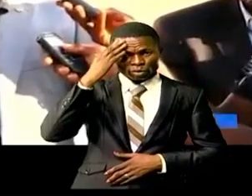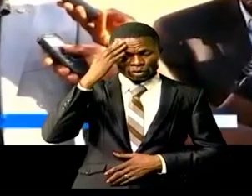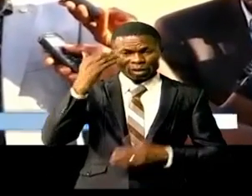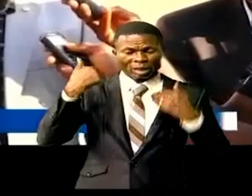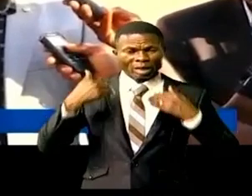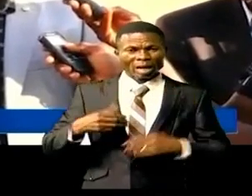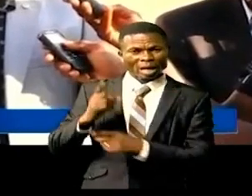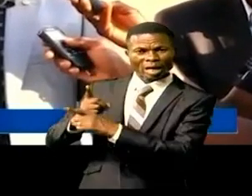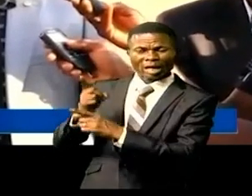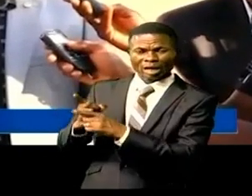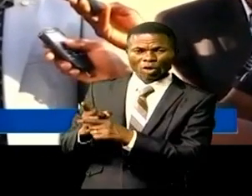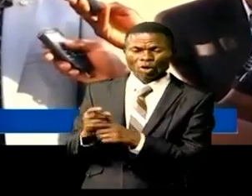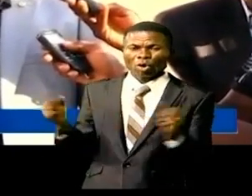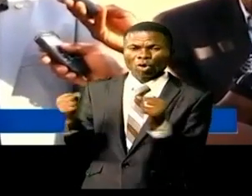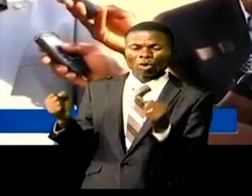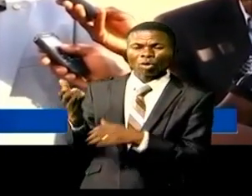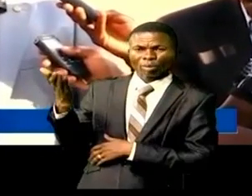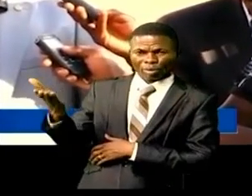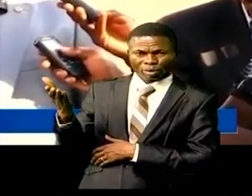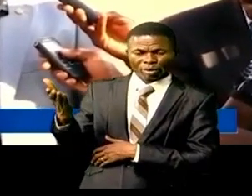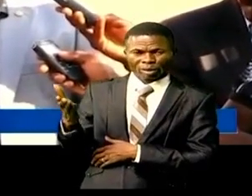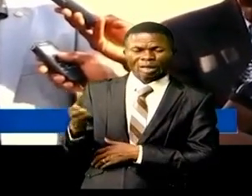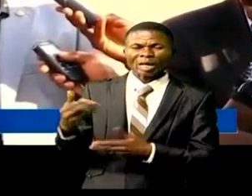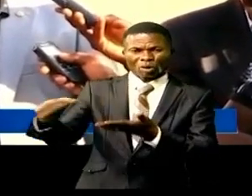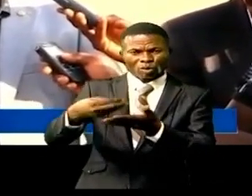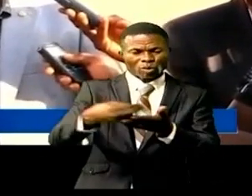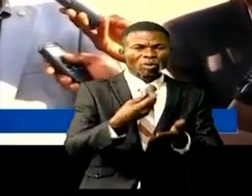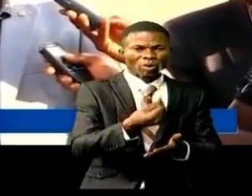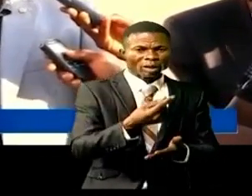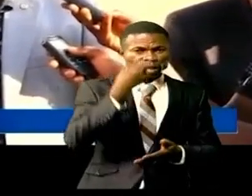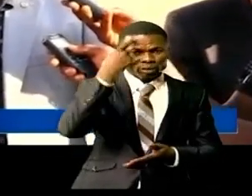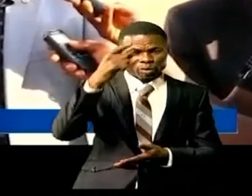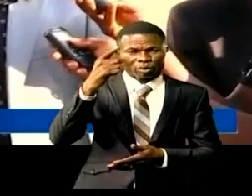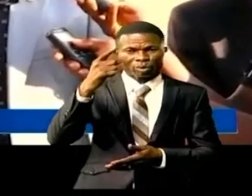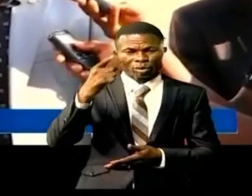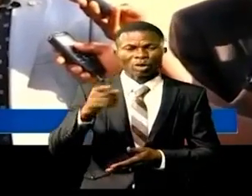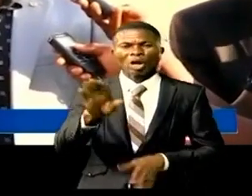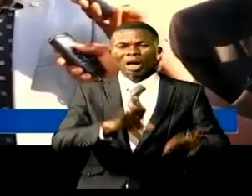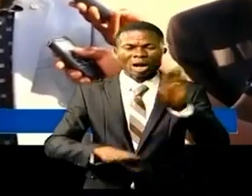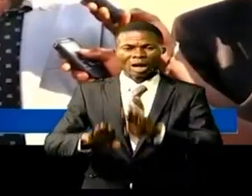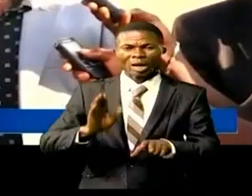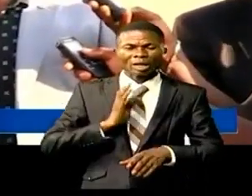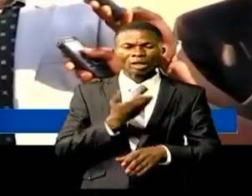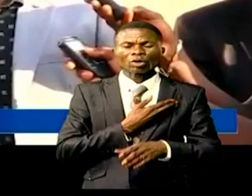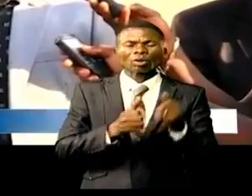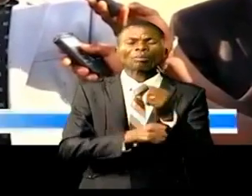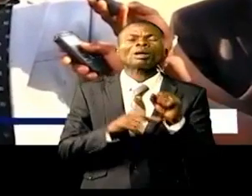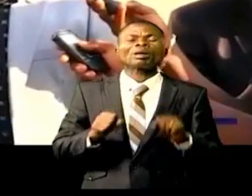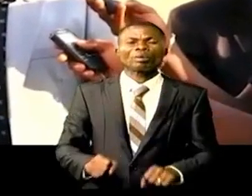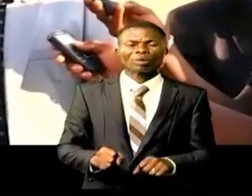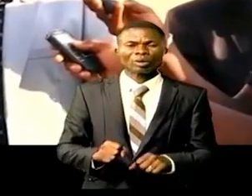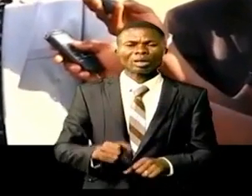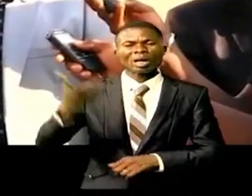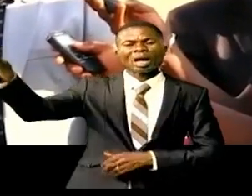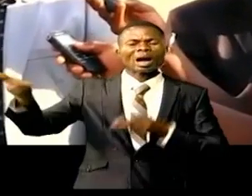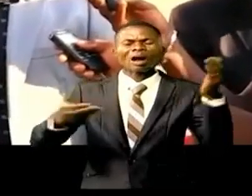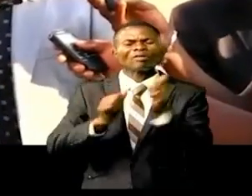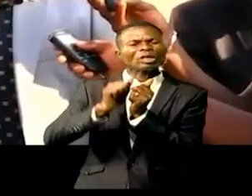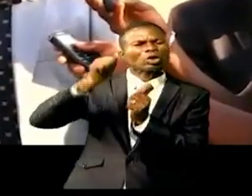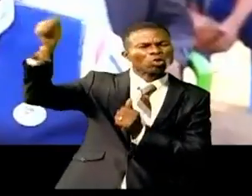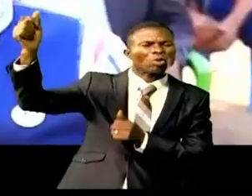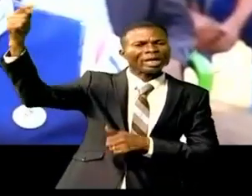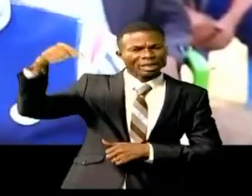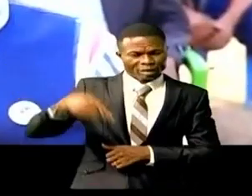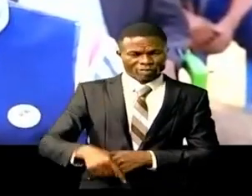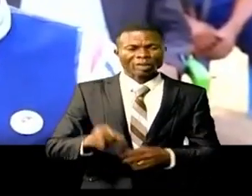se trouve à la morgue et réunir tout ce qu'il faut pour pouvoir inhumer notre mort, pour faire venir ceux qui sont à